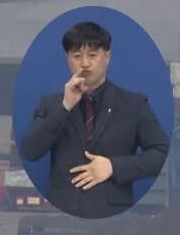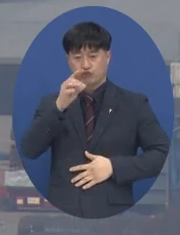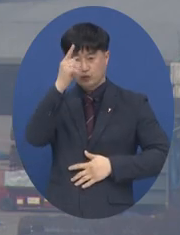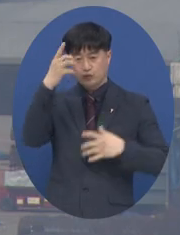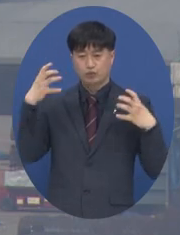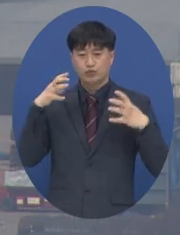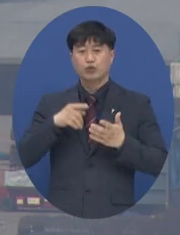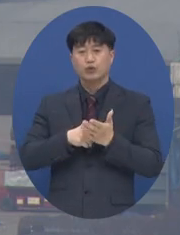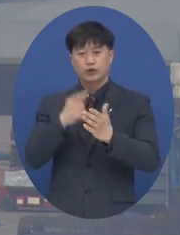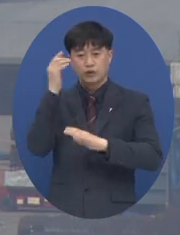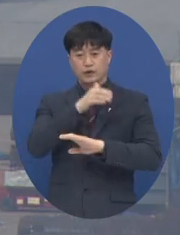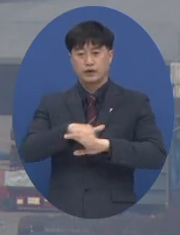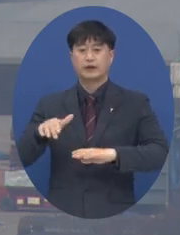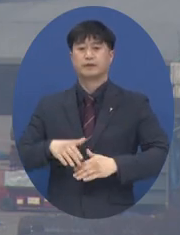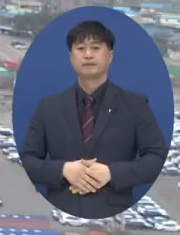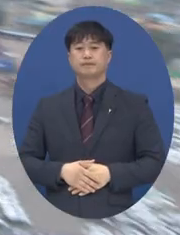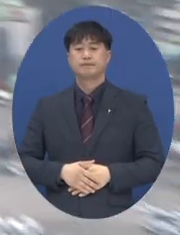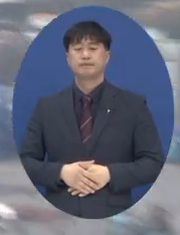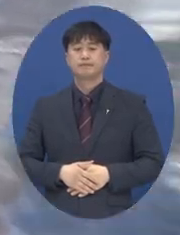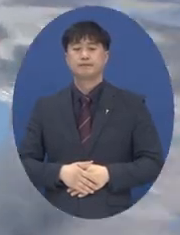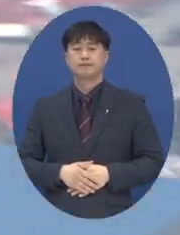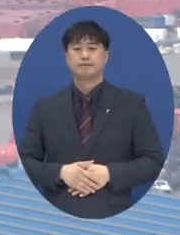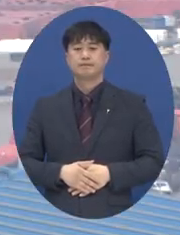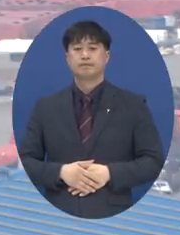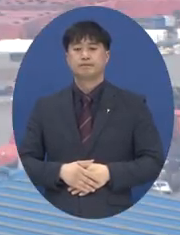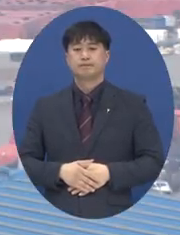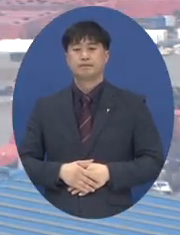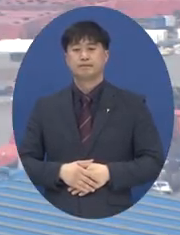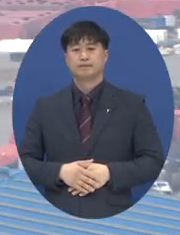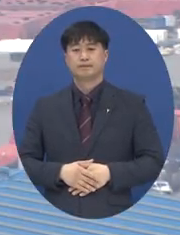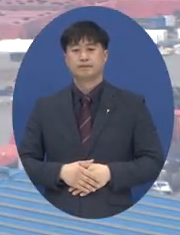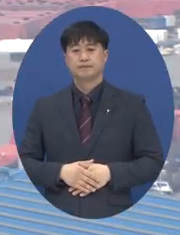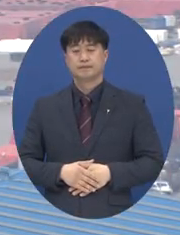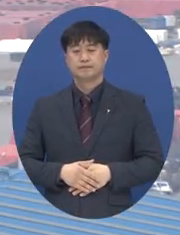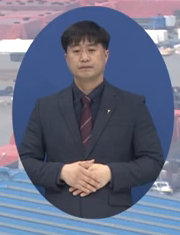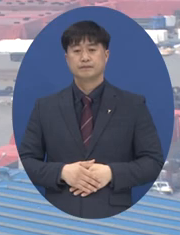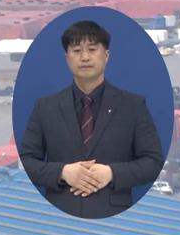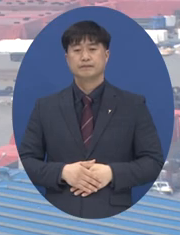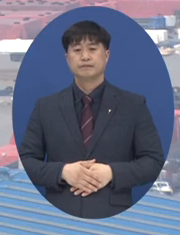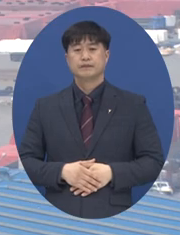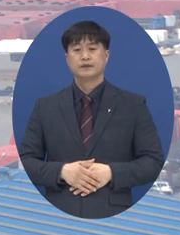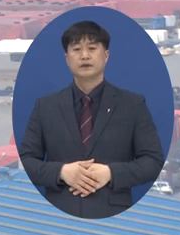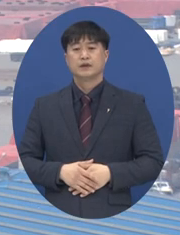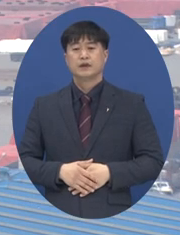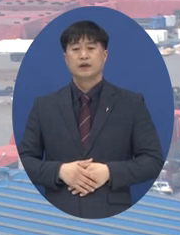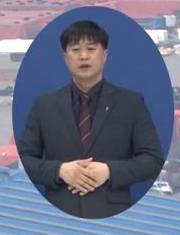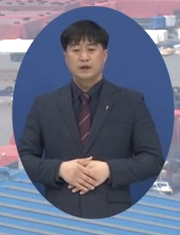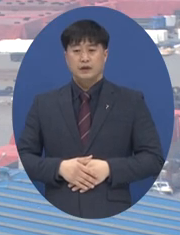중앙정부에 건의할 방침입니다 경제이슈 tv 추천 수 있다